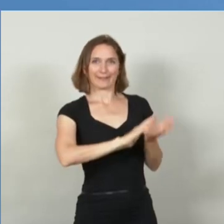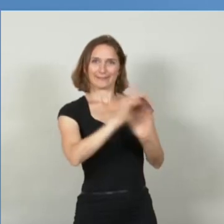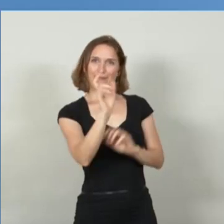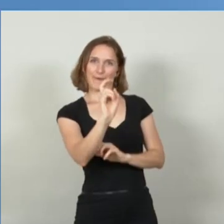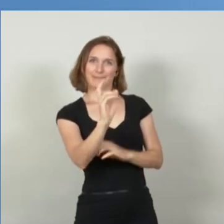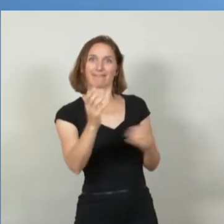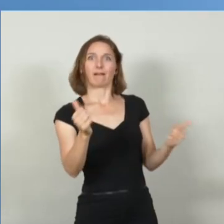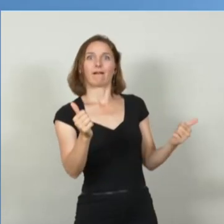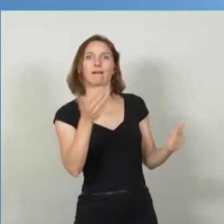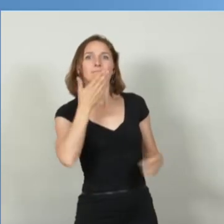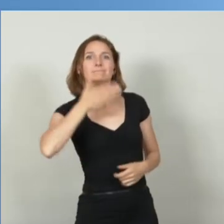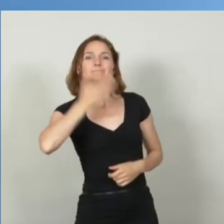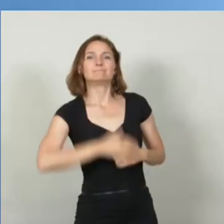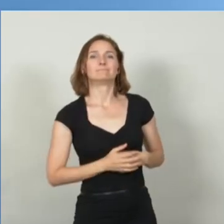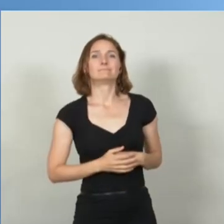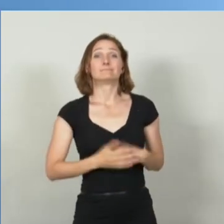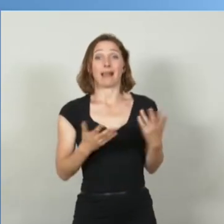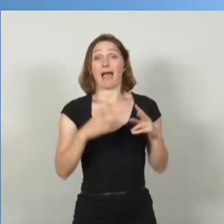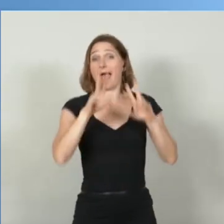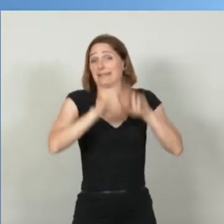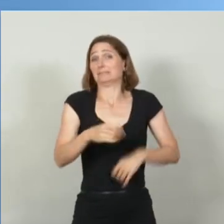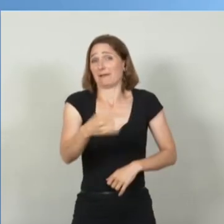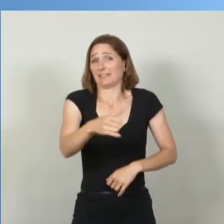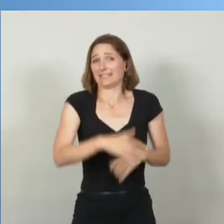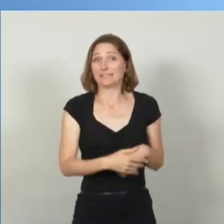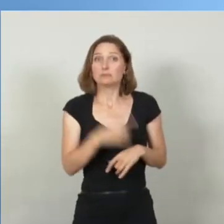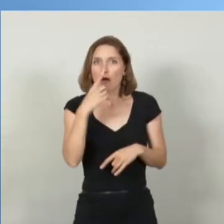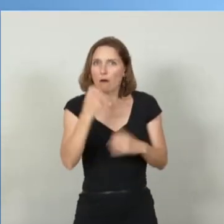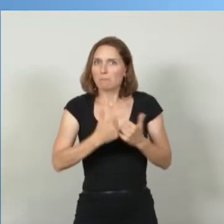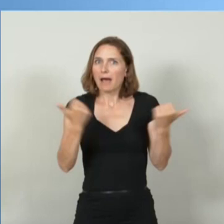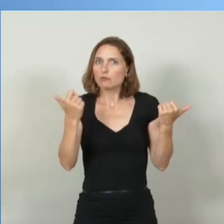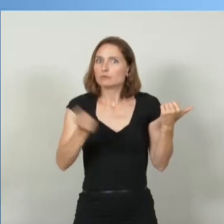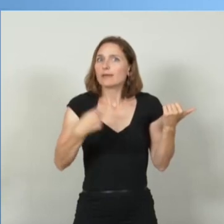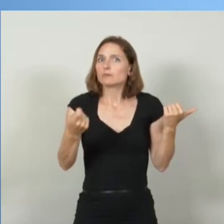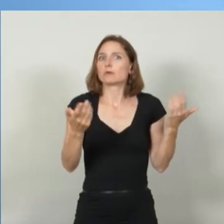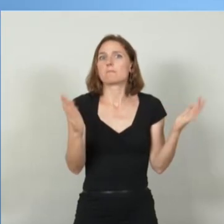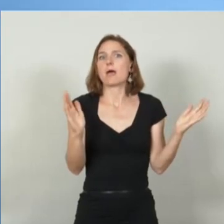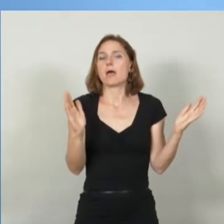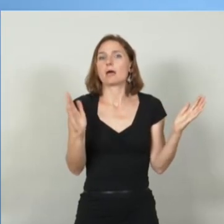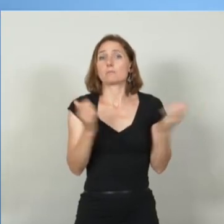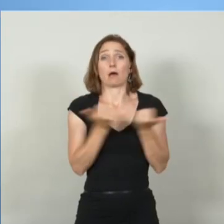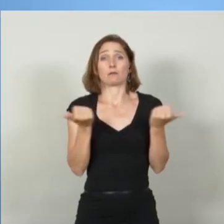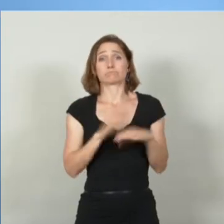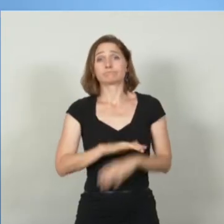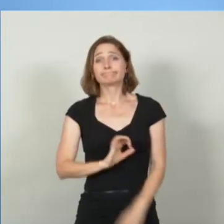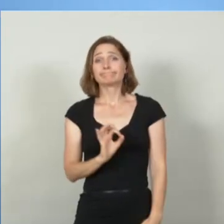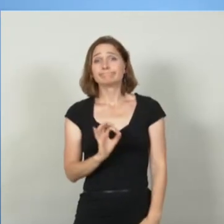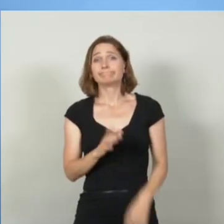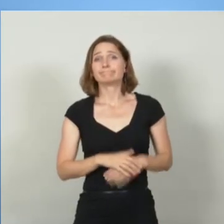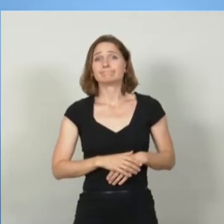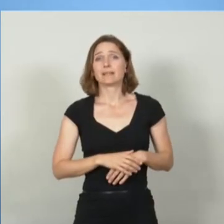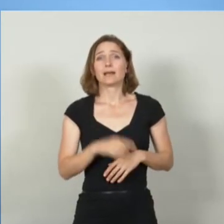dans l'analyse qui continue c'est un paradoxe mais en fait il n'y a aucun paradoxe puisque